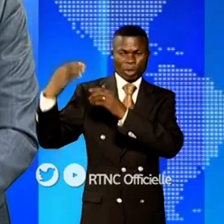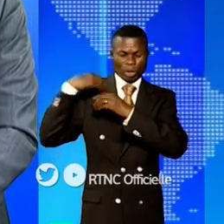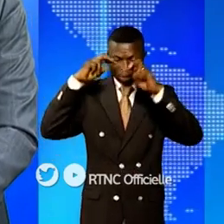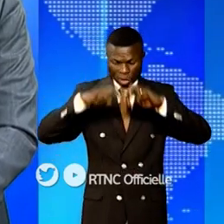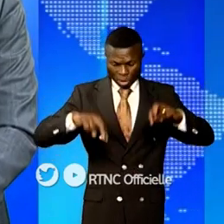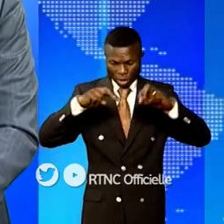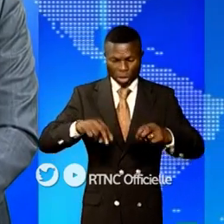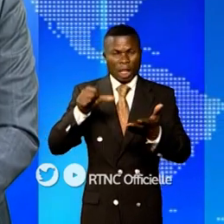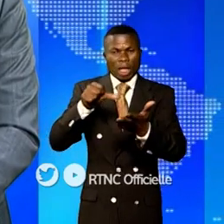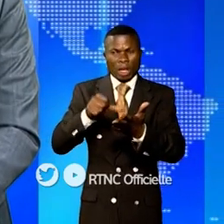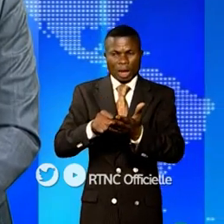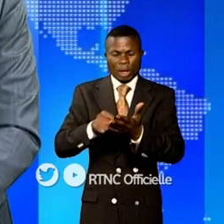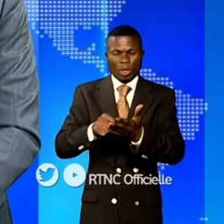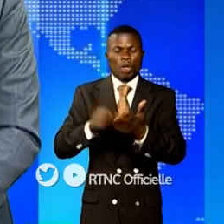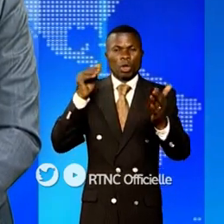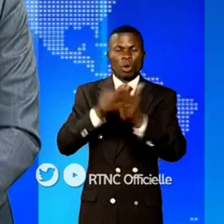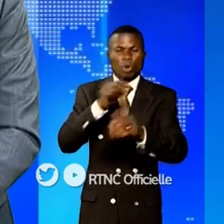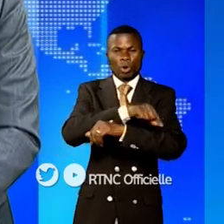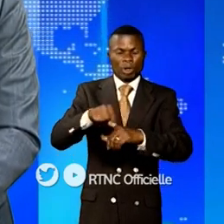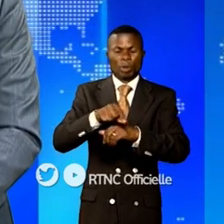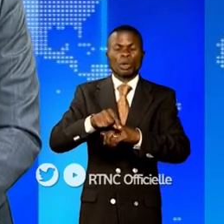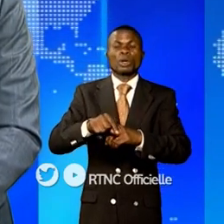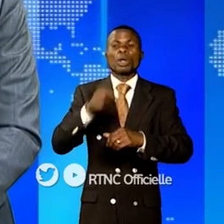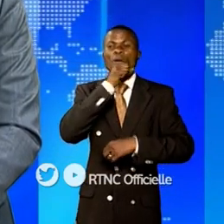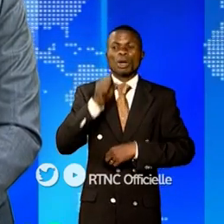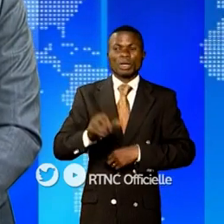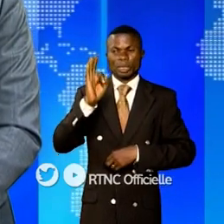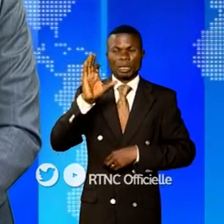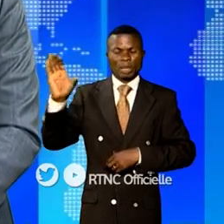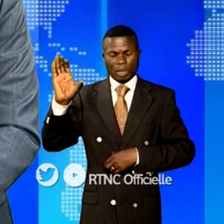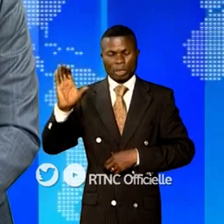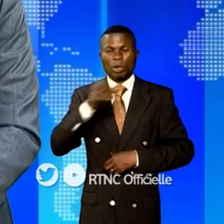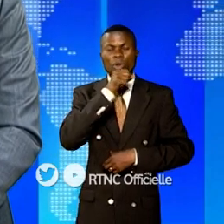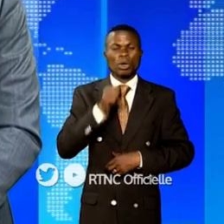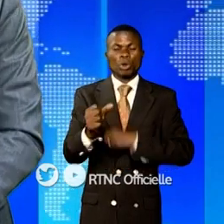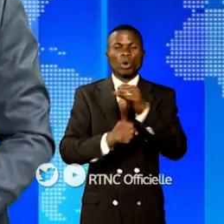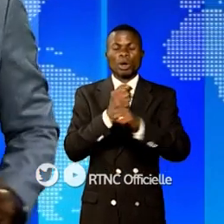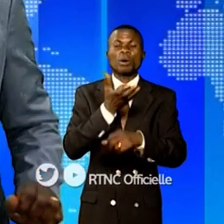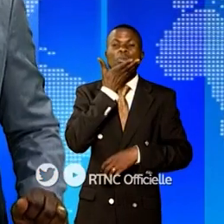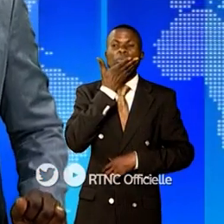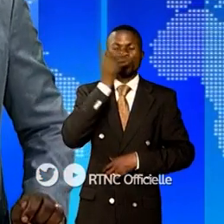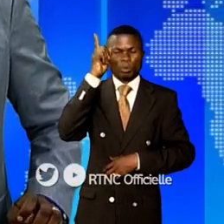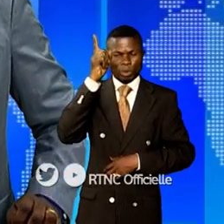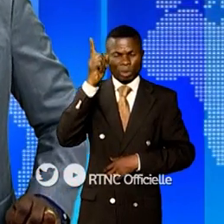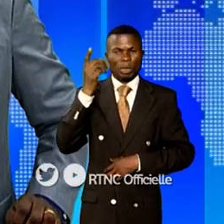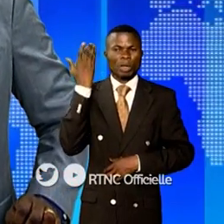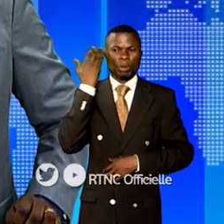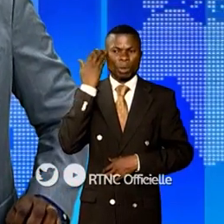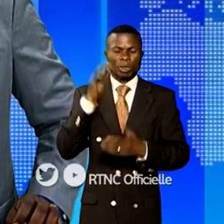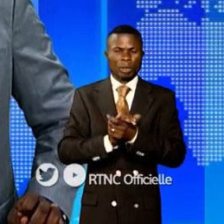d'examiner la pétition initiée contre le bureau Mabunda et dirigée par les doyens d'âge, l'honorable Christophe